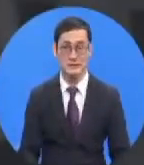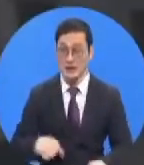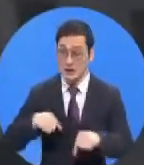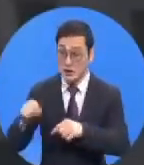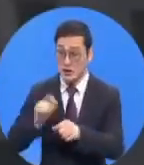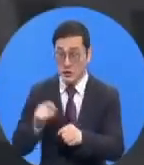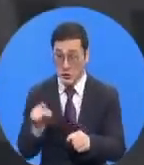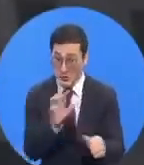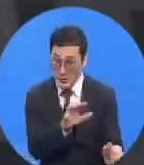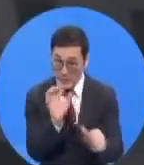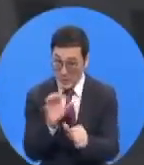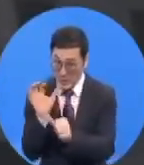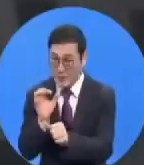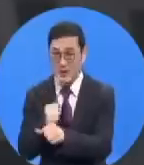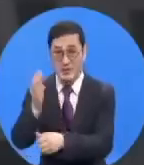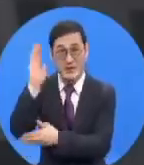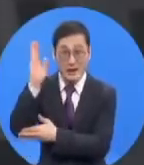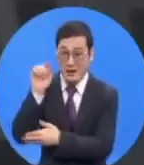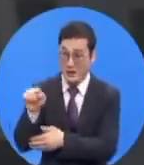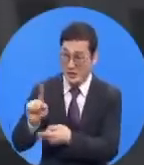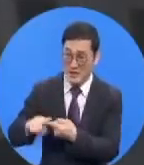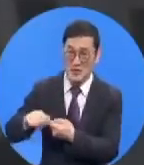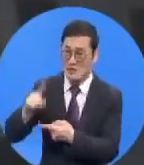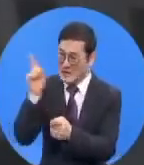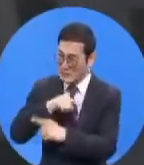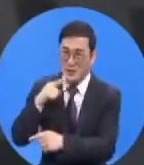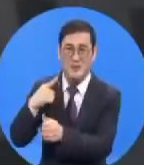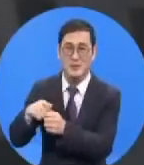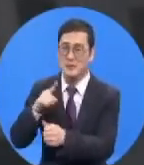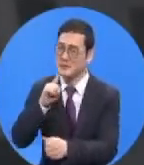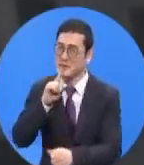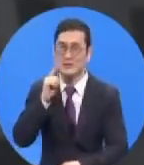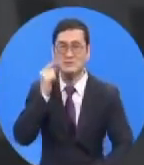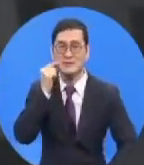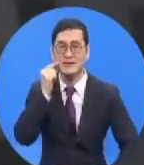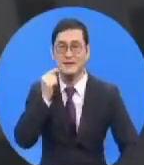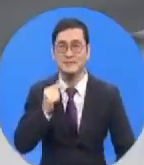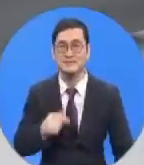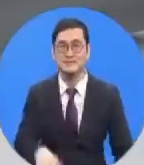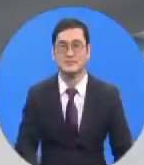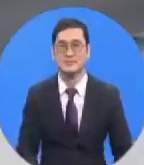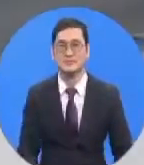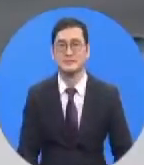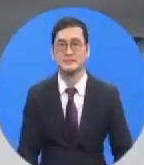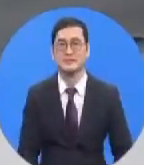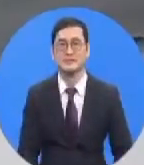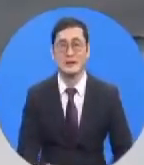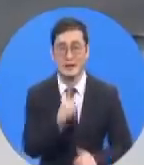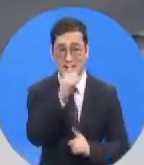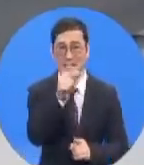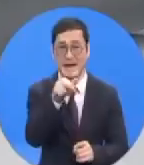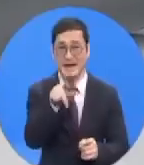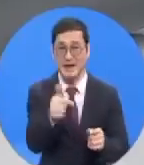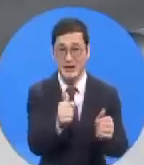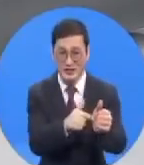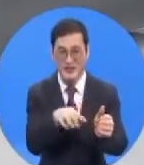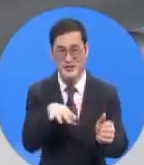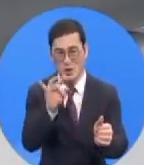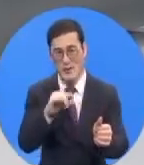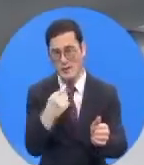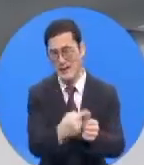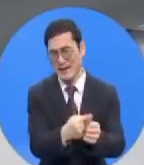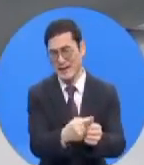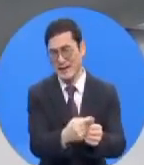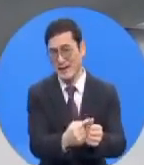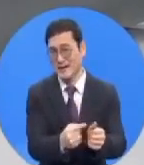전략적으로 가령 예를 들어서 이낙연 대표가 이 사면론을 꺼냈다가 좀 비난을 많이 받았잖아요. 그러니까 아,